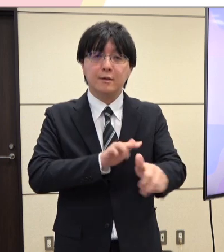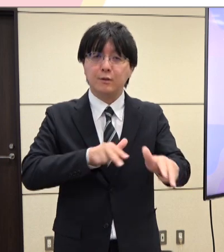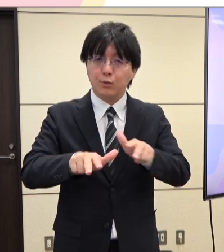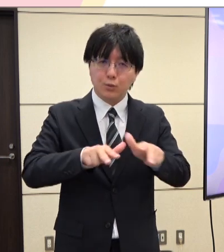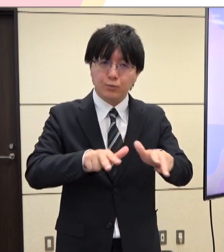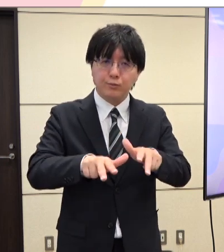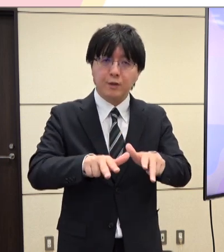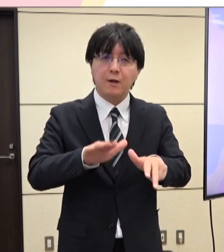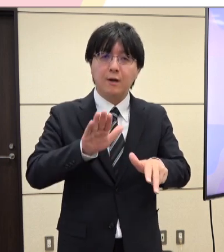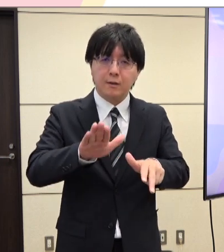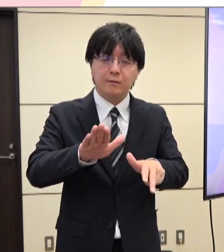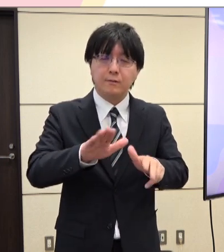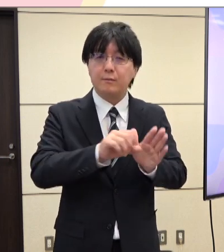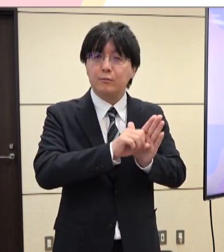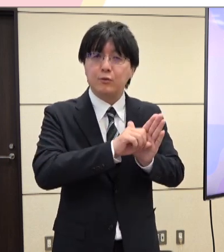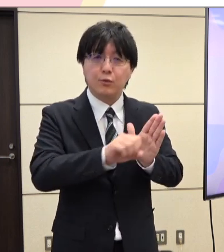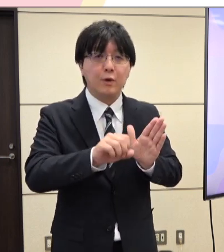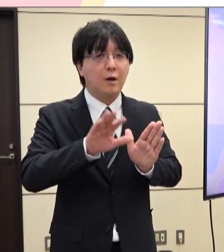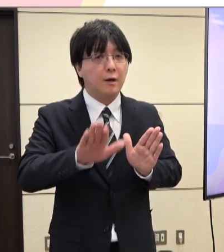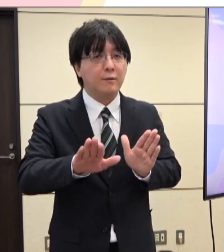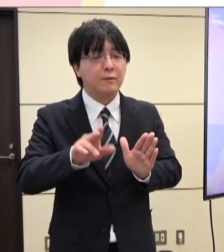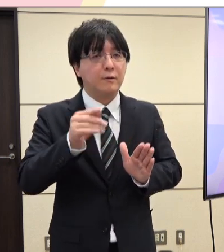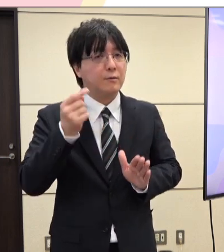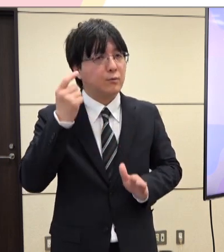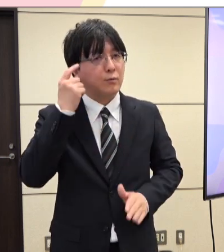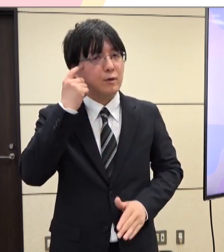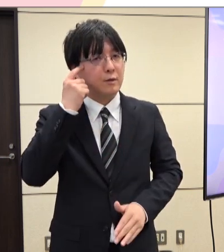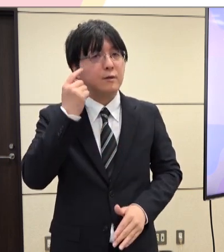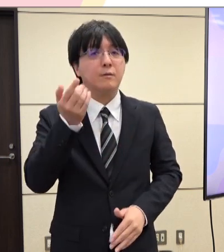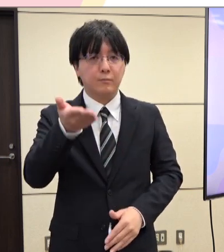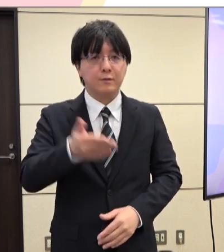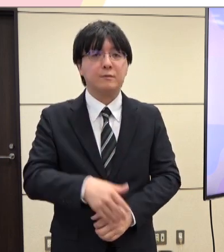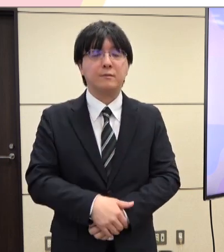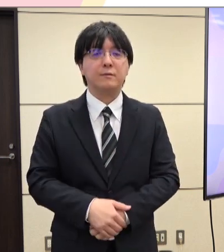成果があったなというふうに評価されますかね。